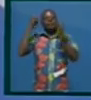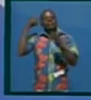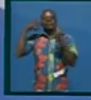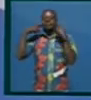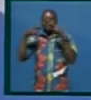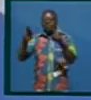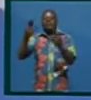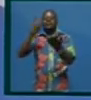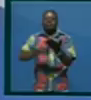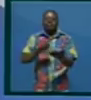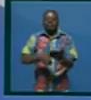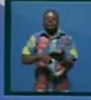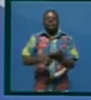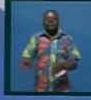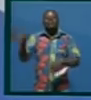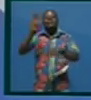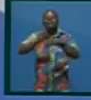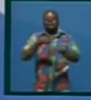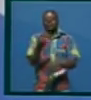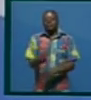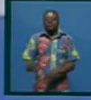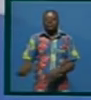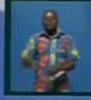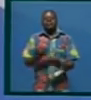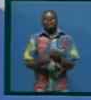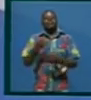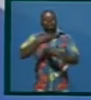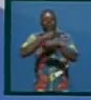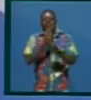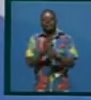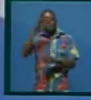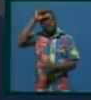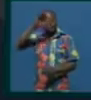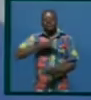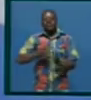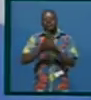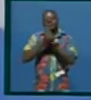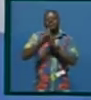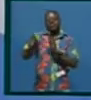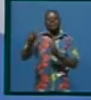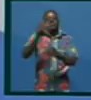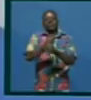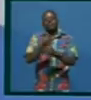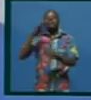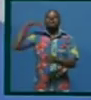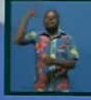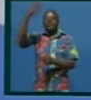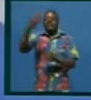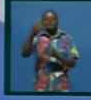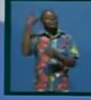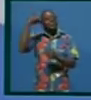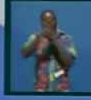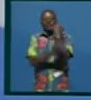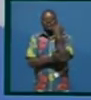critique et y mettre les moyens pour qu'on produise des hommes de qualité pour prendre l'avenir du pays en main. Et nous avons réitéré notre